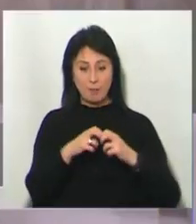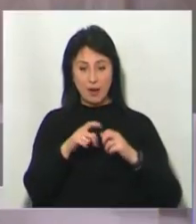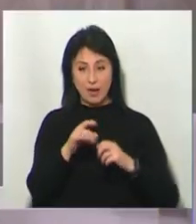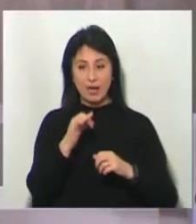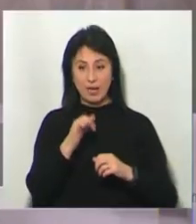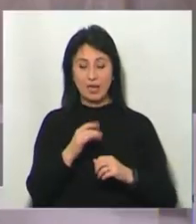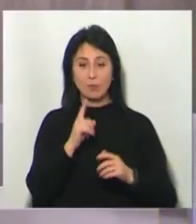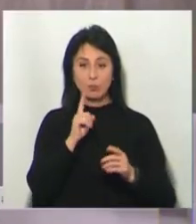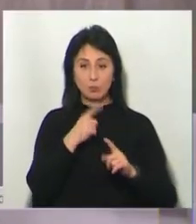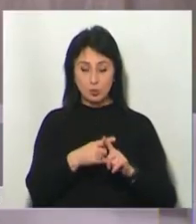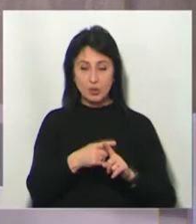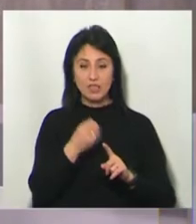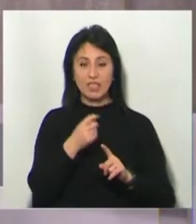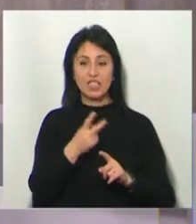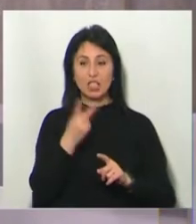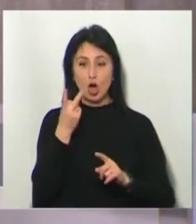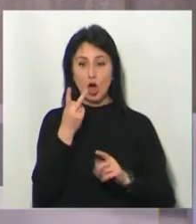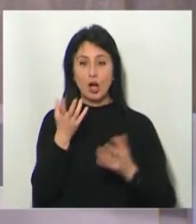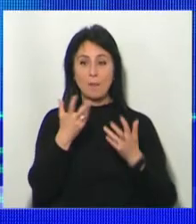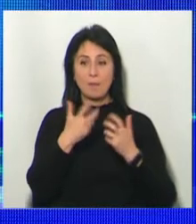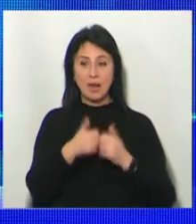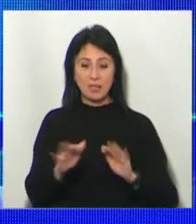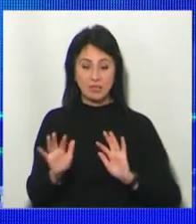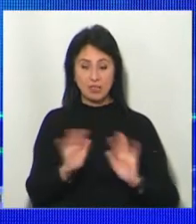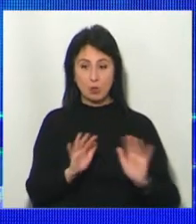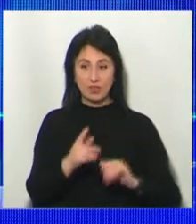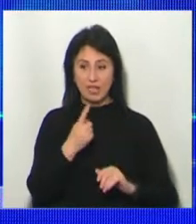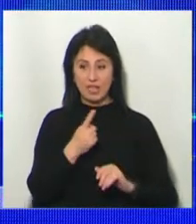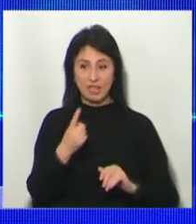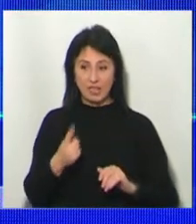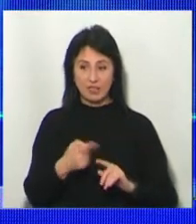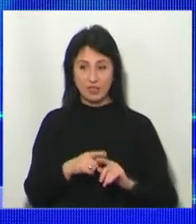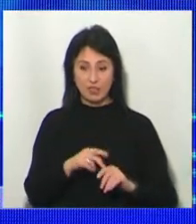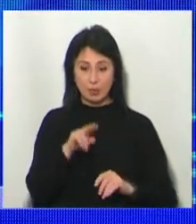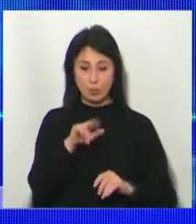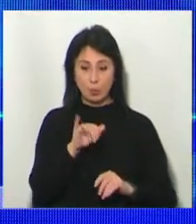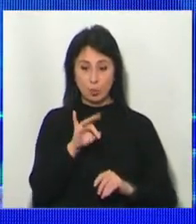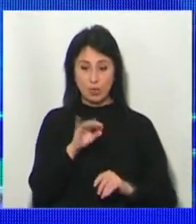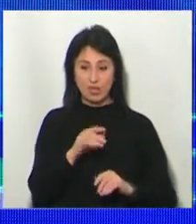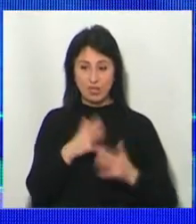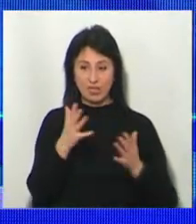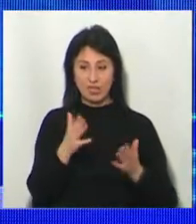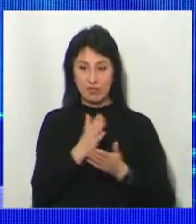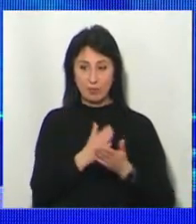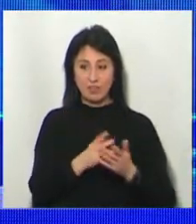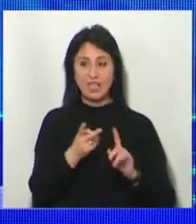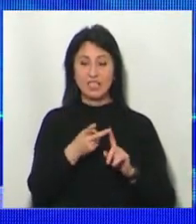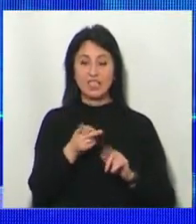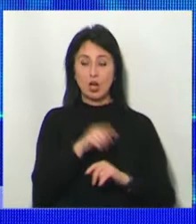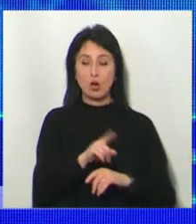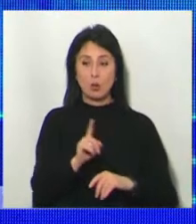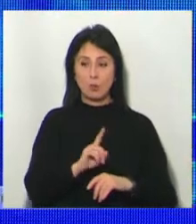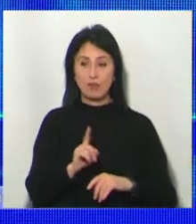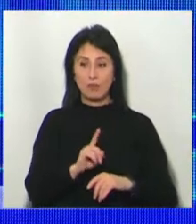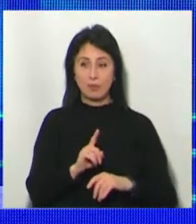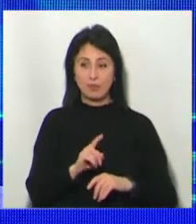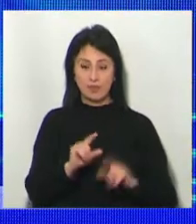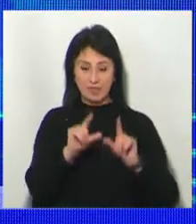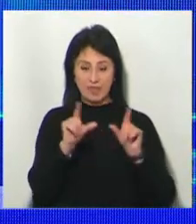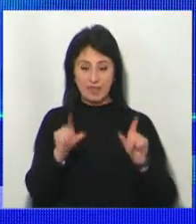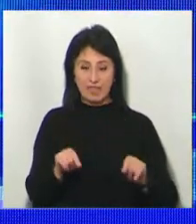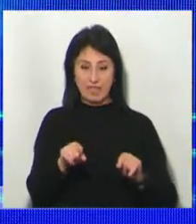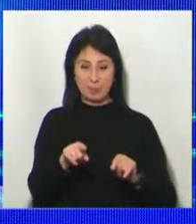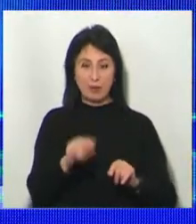მარტო, იმიტომ რომ ის კიდევ ორი მექანიზმით მოქმედებს, ერთ-ერთი არის ის, რომ პურინებს შეიცავს დიდი რაოდენობით და მეორე ის, რომ